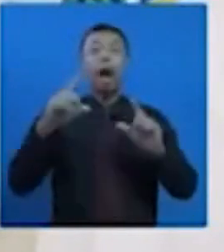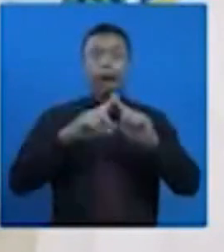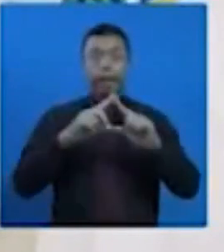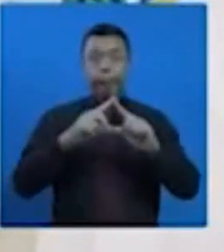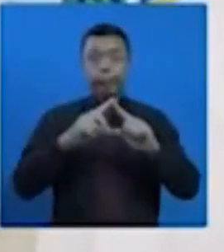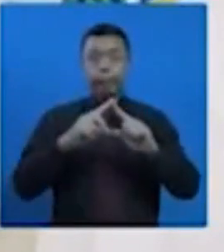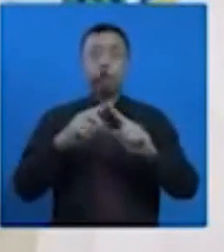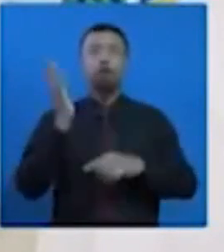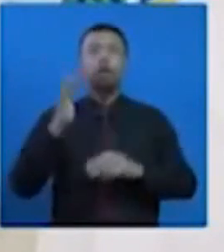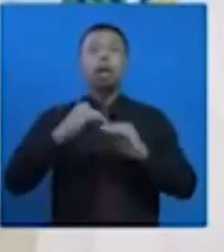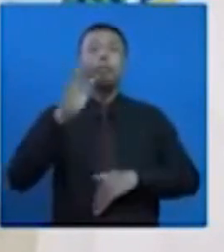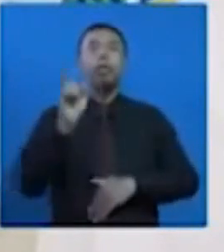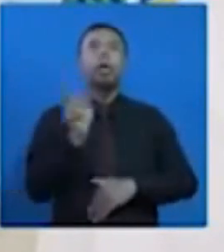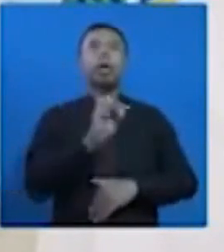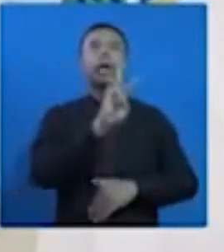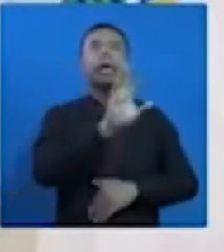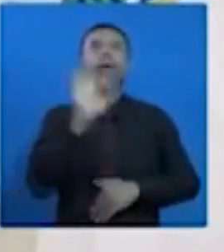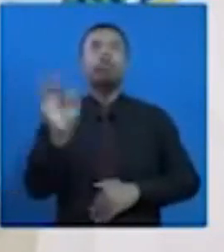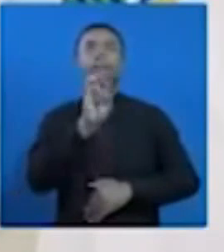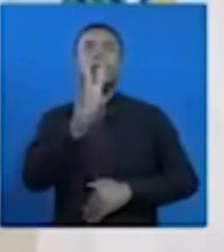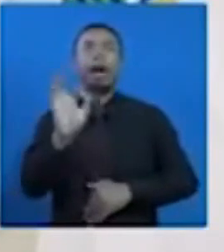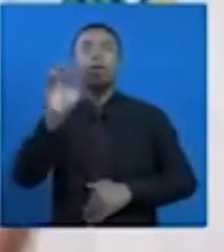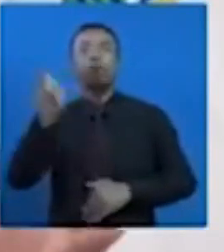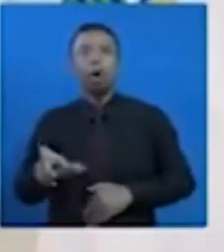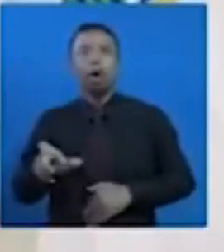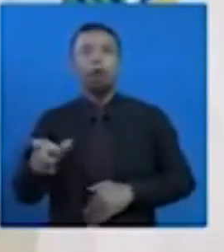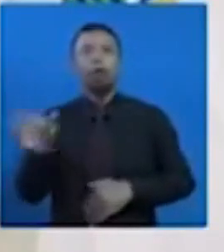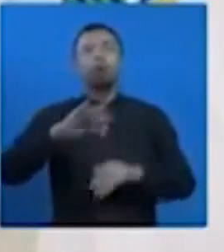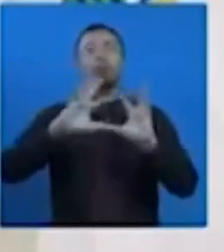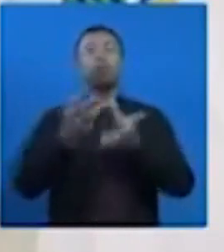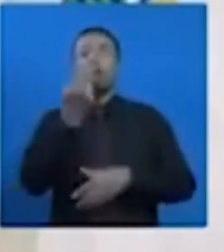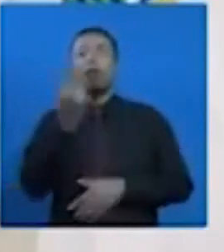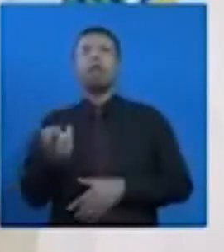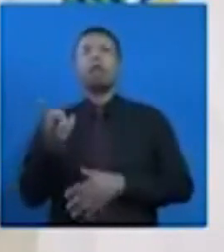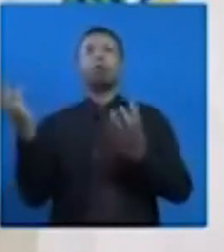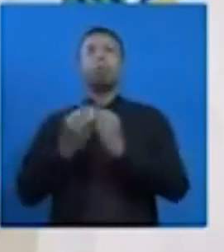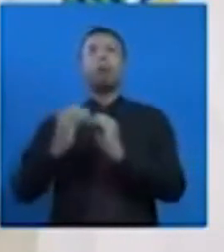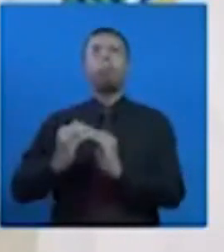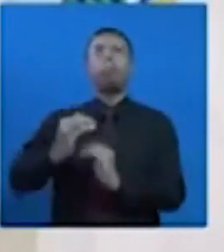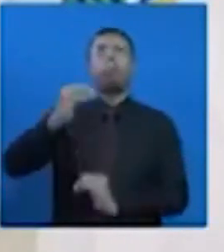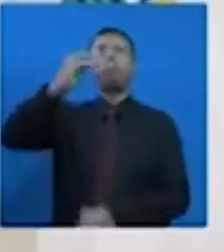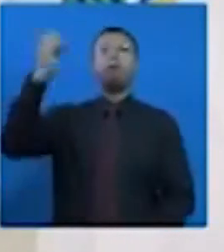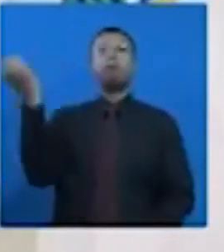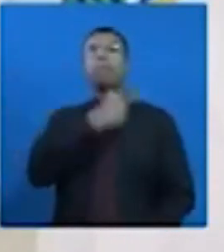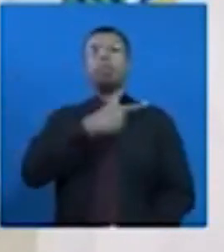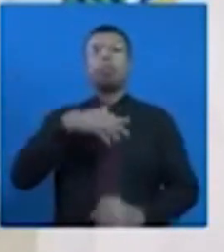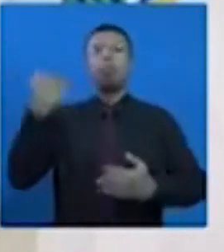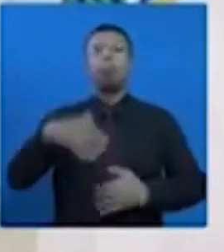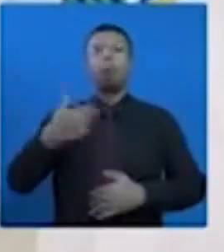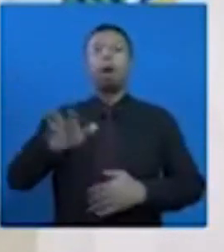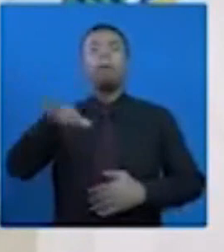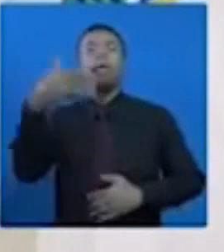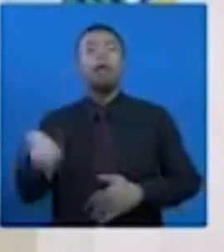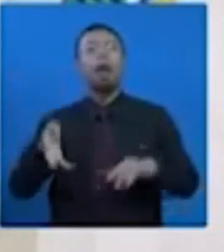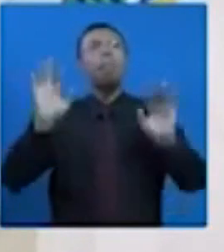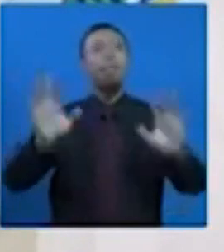April sudah lebih 3310 dunia menyaksikan angkanya meningkat dengan pesat dan